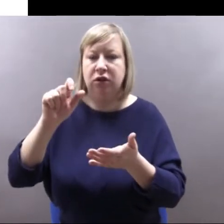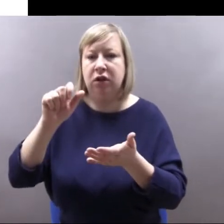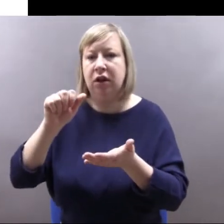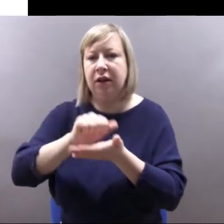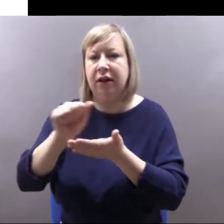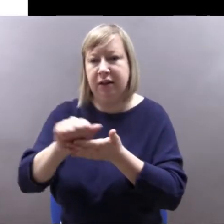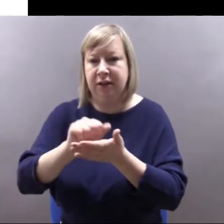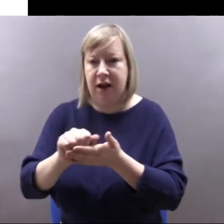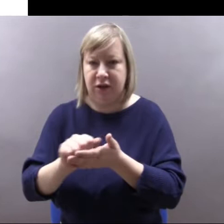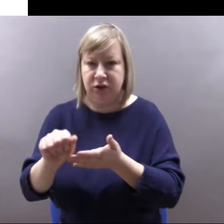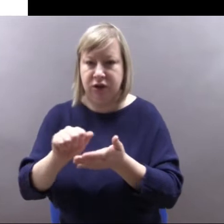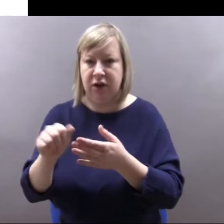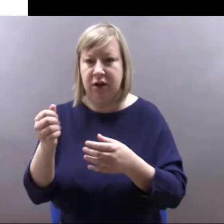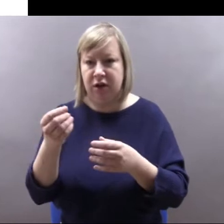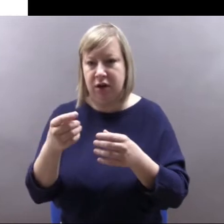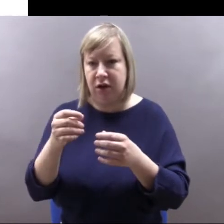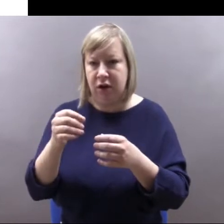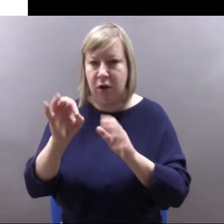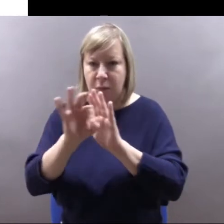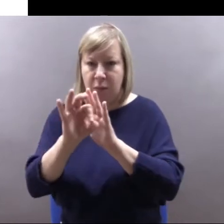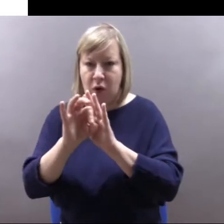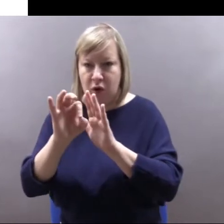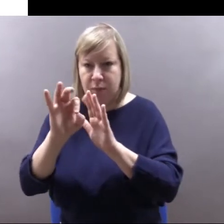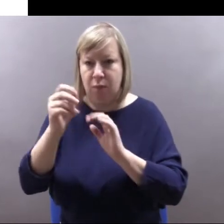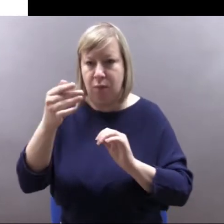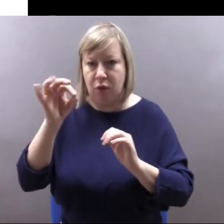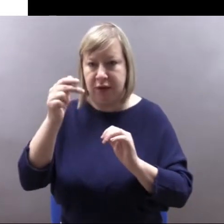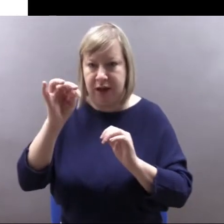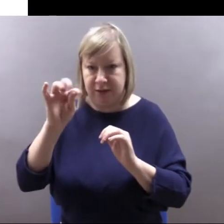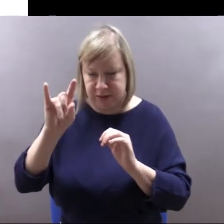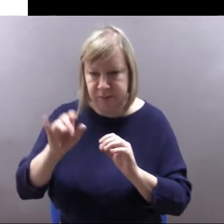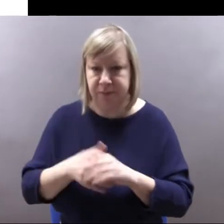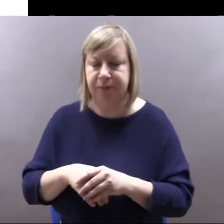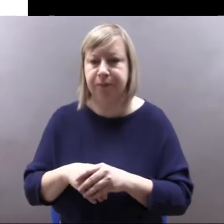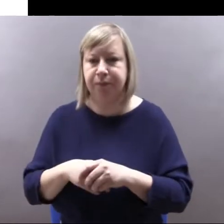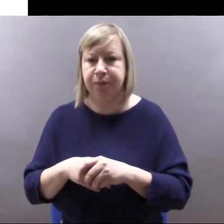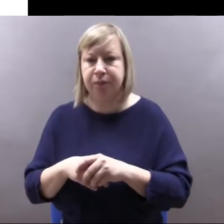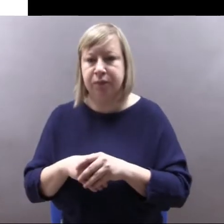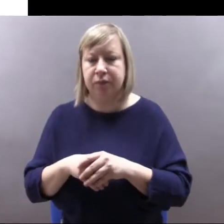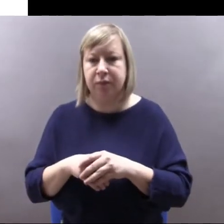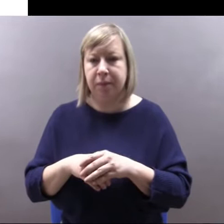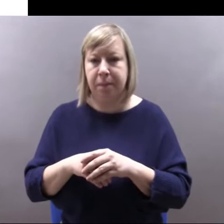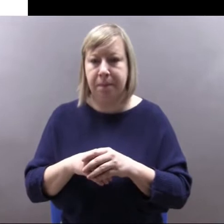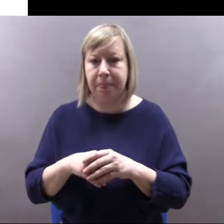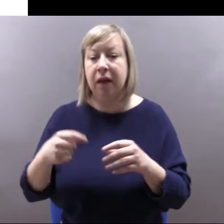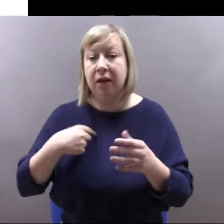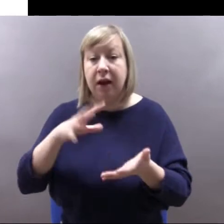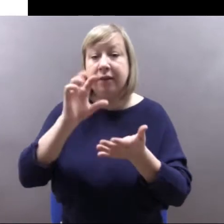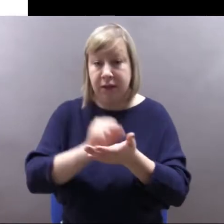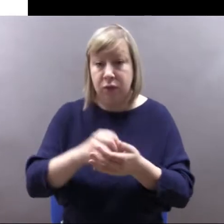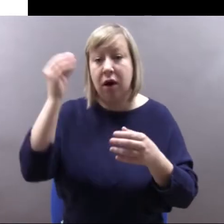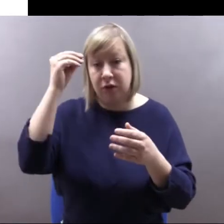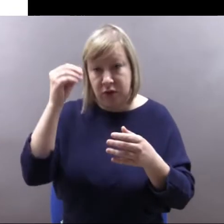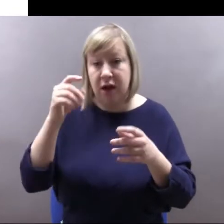dostępnością, największym skarbem naszych piwnic jest zupełnie co innego. Poproszę o następny slajd.